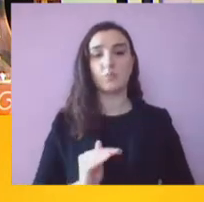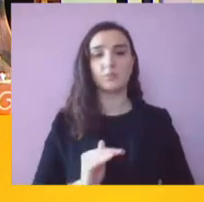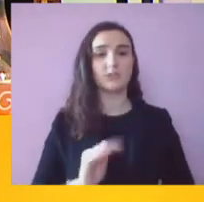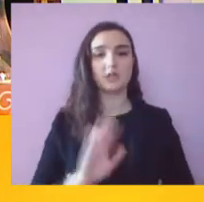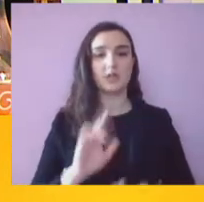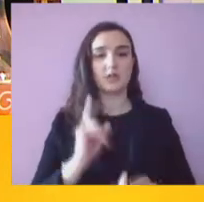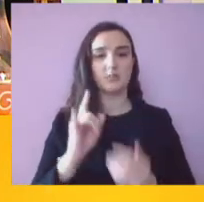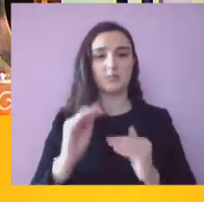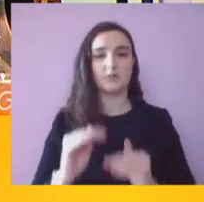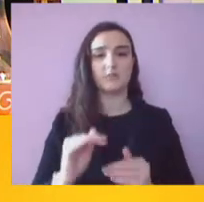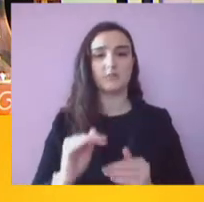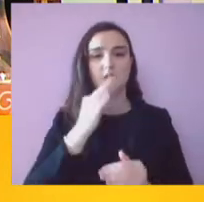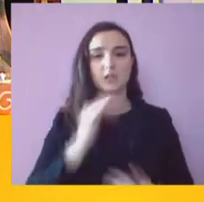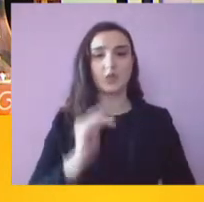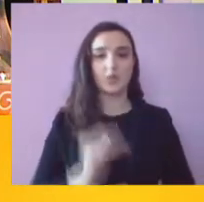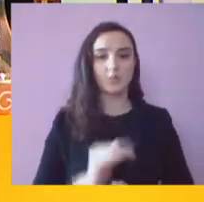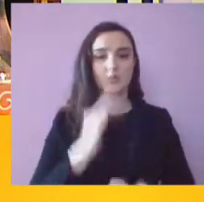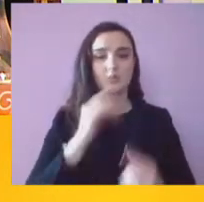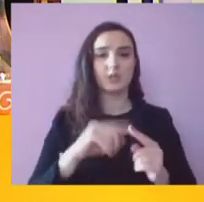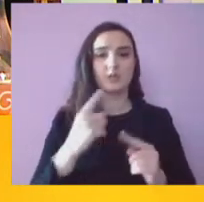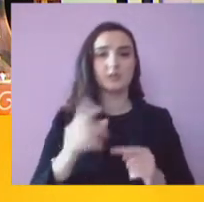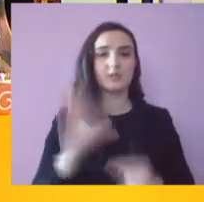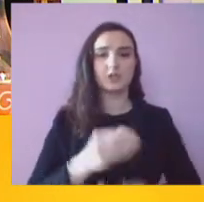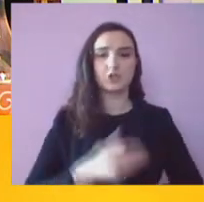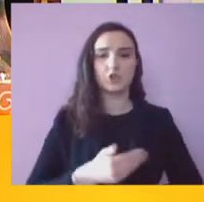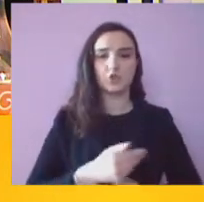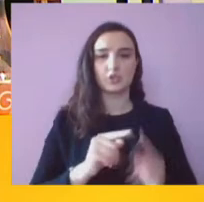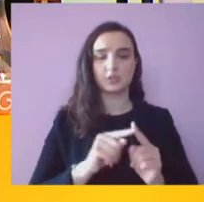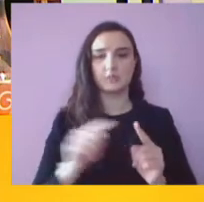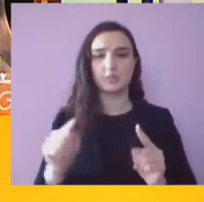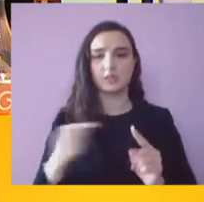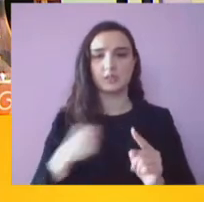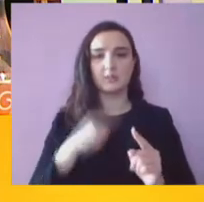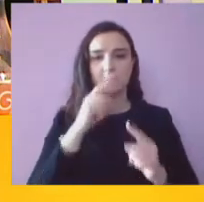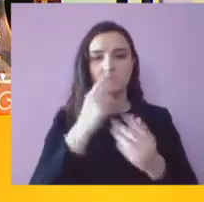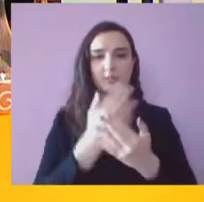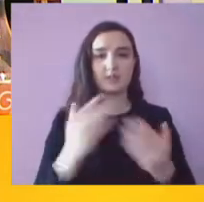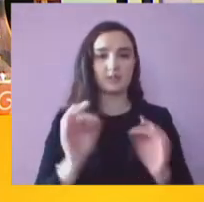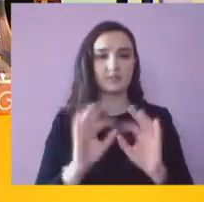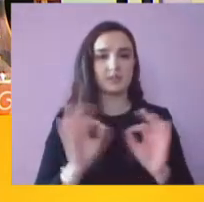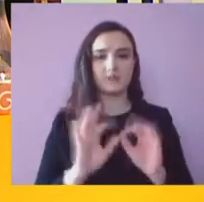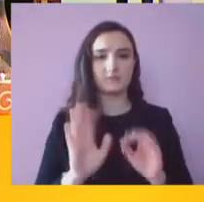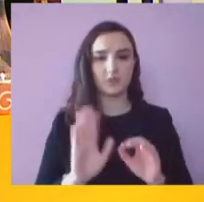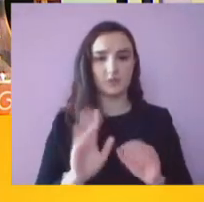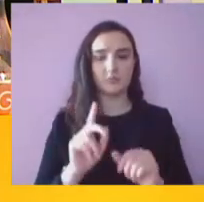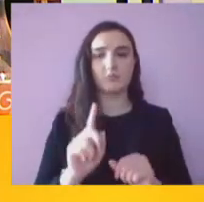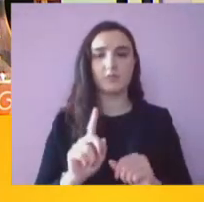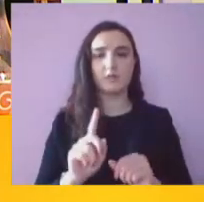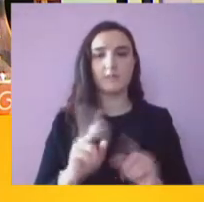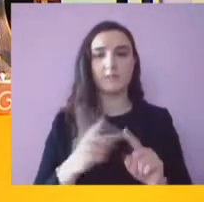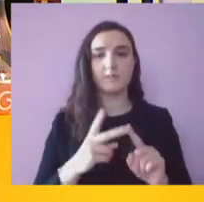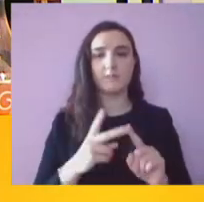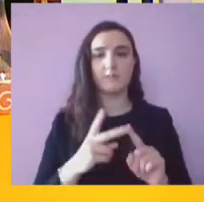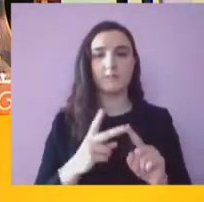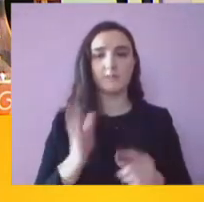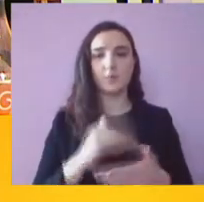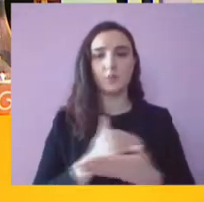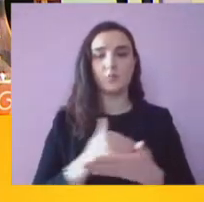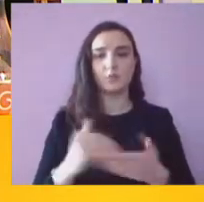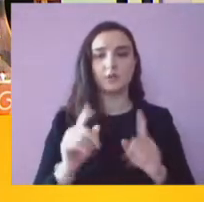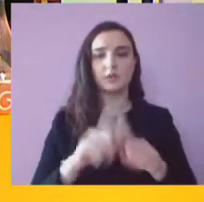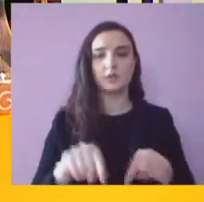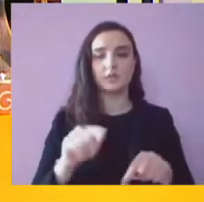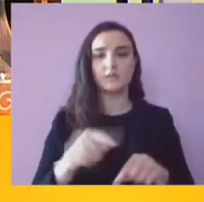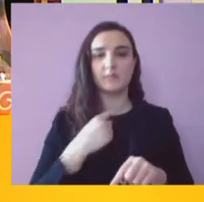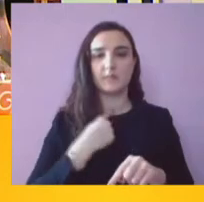კიდევ ნაყოფის და მერე მთელი სიცოცხლის მანძილზე. მე პრეპარატებზე არ საუბრობ ხოლმე, მაგრამ მეორე კომპონენტი, რომელიც ასევე ფარისებრი